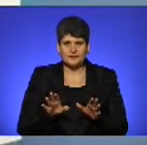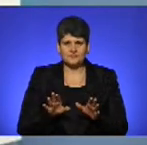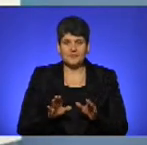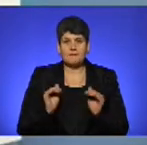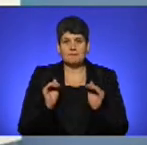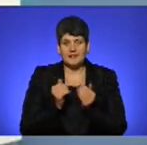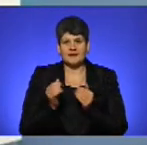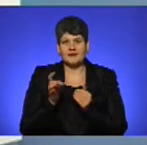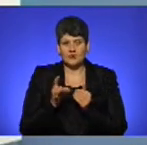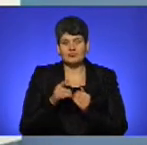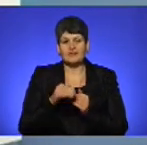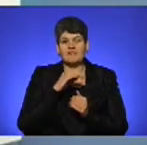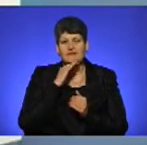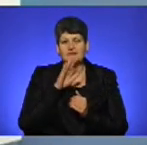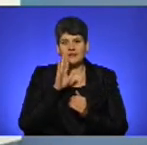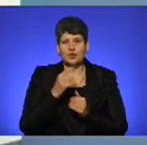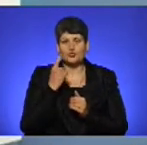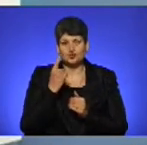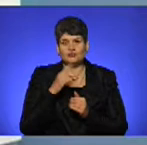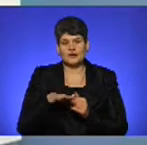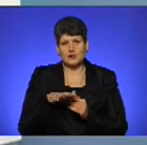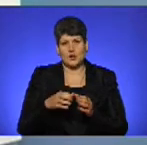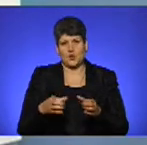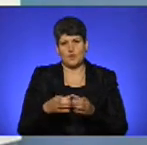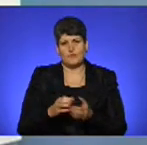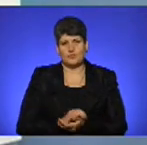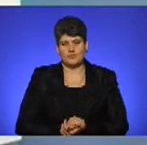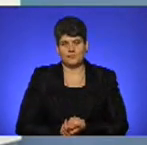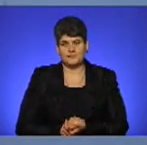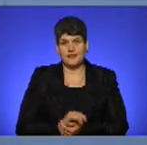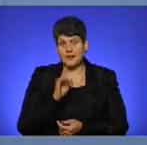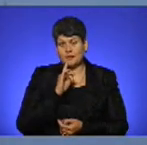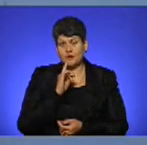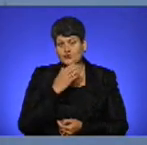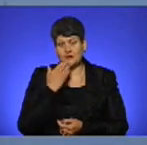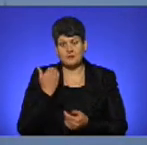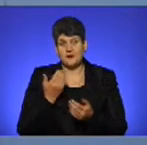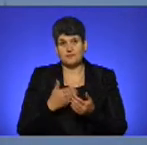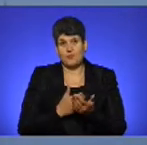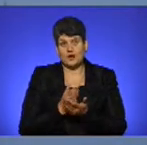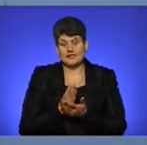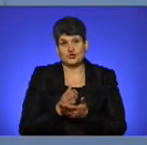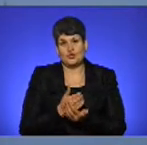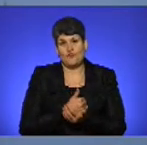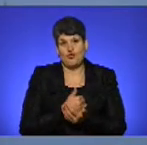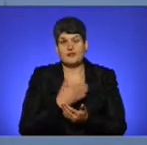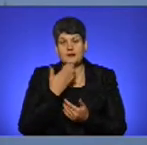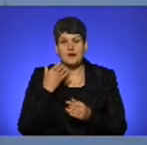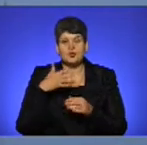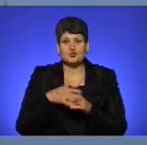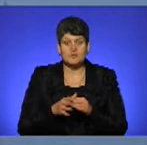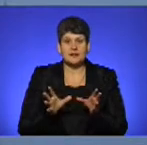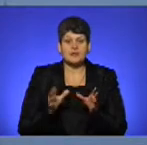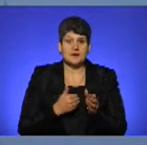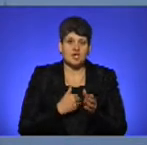район, компактний, ми вважаємо, що там достатньо сформувати одну територіальну громаду. Але поки що немає політичної волі, тобто немає розуміння і бажання